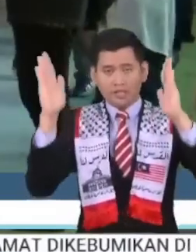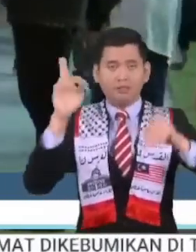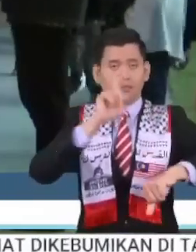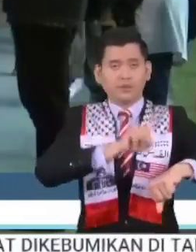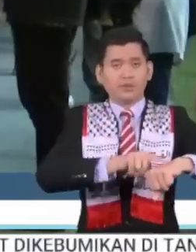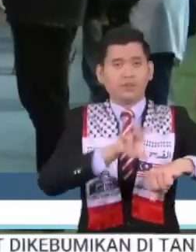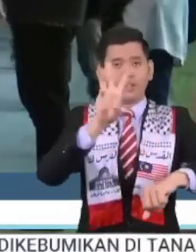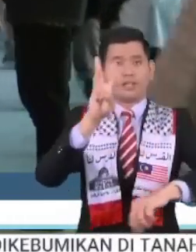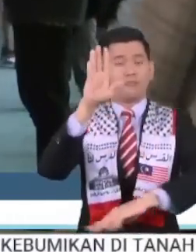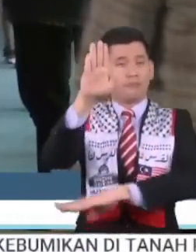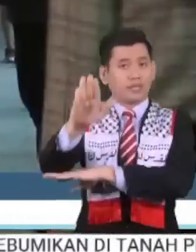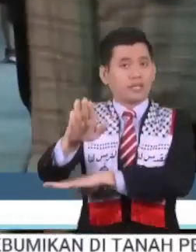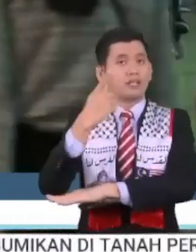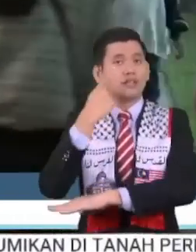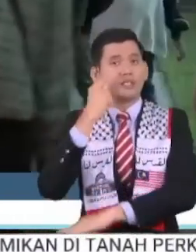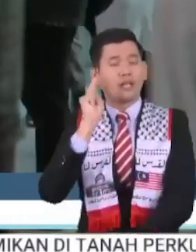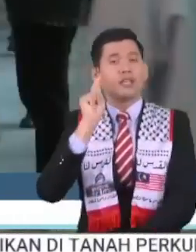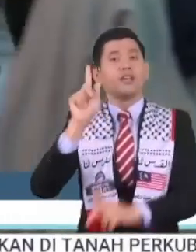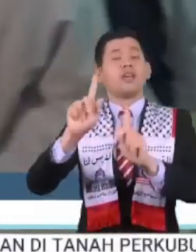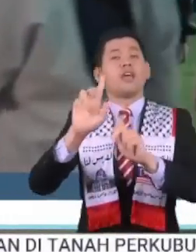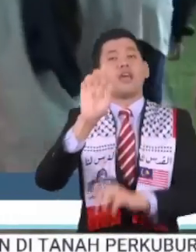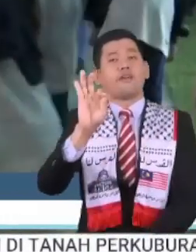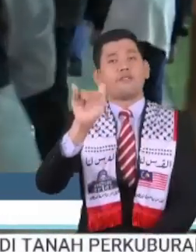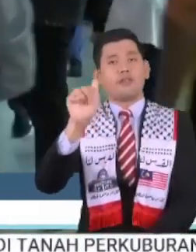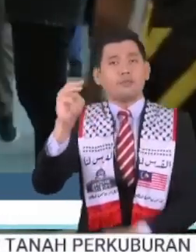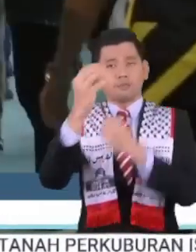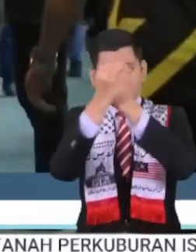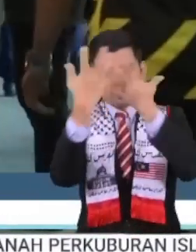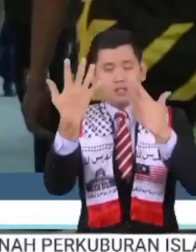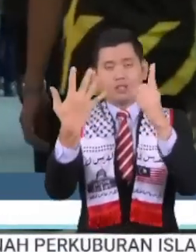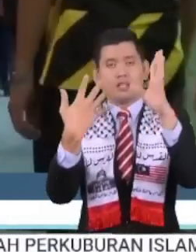6 petang tadi, FAM mengumumkan sebanyak